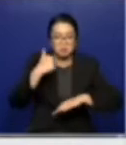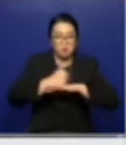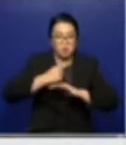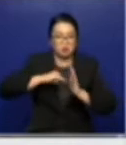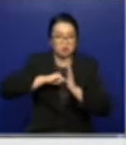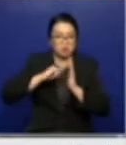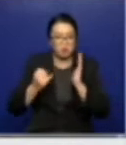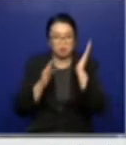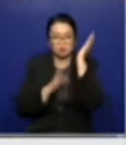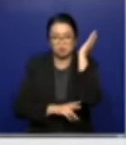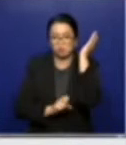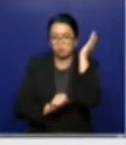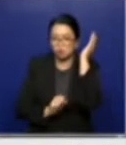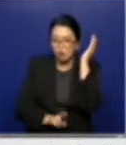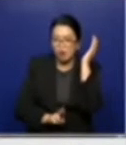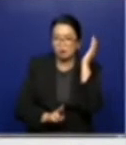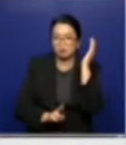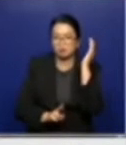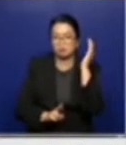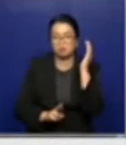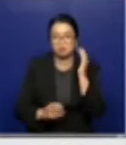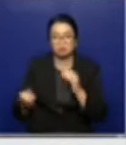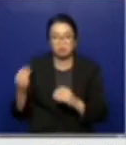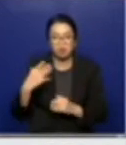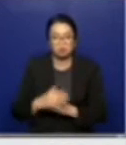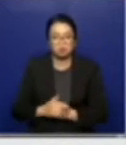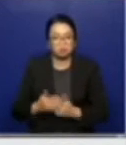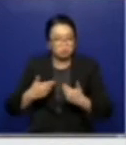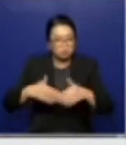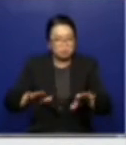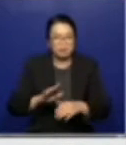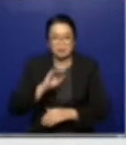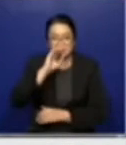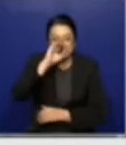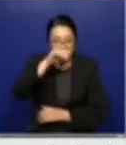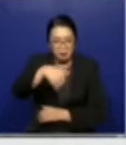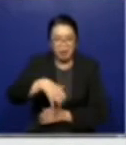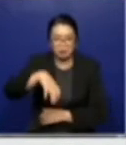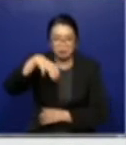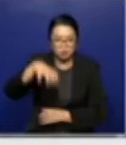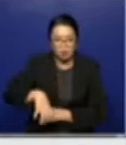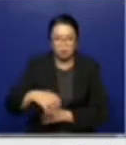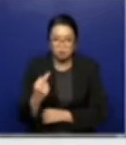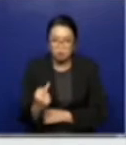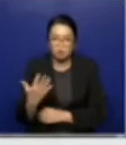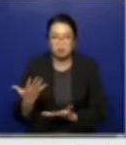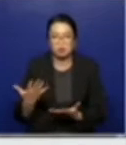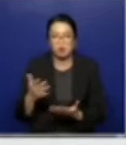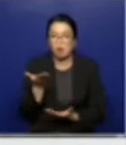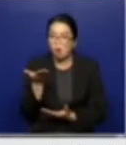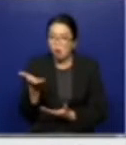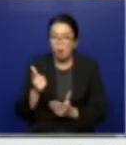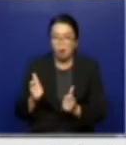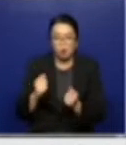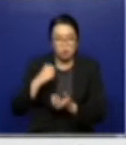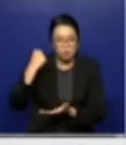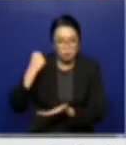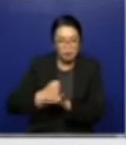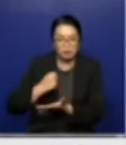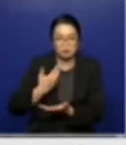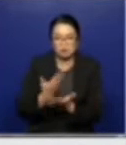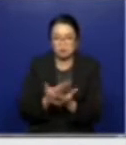ราษฎร์ธานีไฟเขียวเทศบาลนครเกาะสมุยขออนุมัติใช้เงินสะส